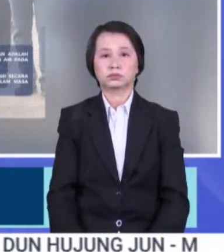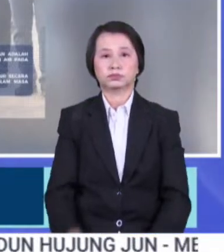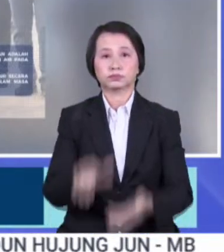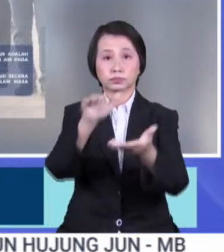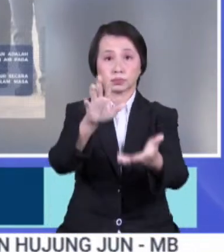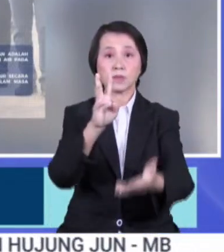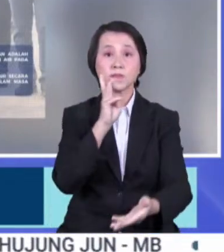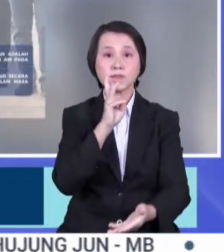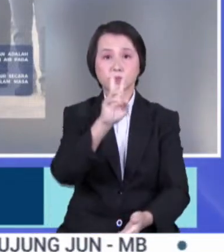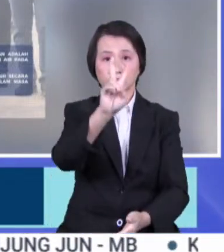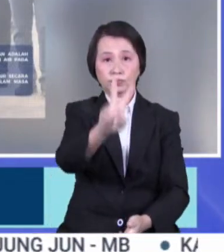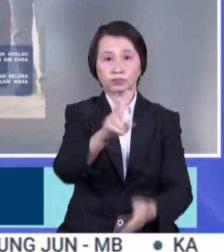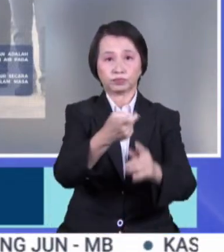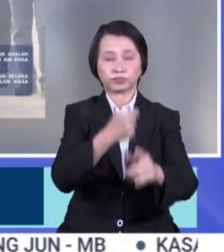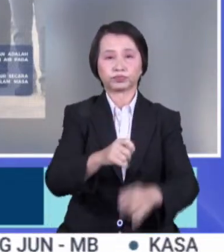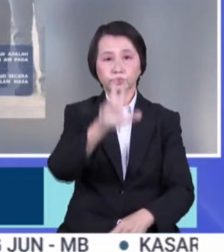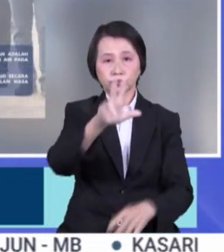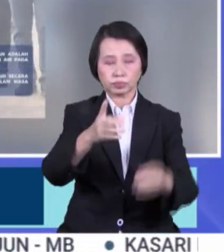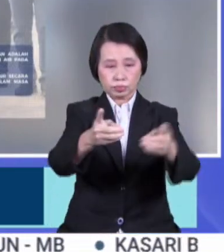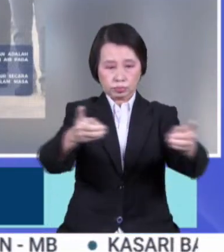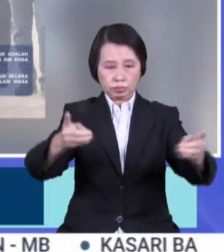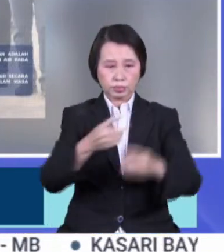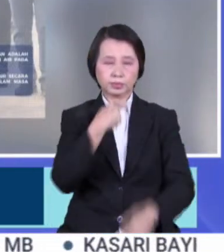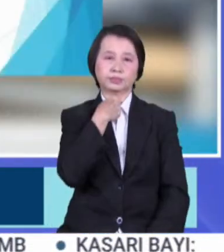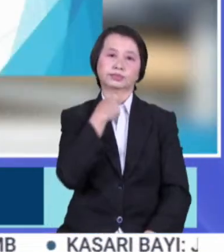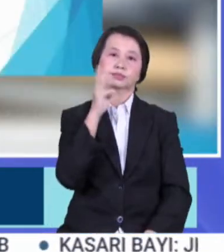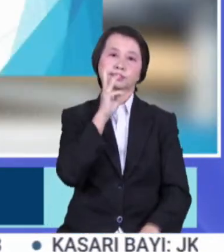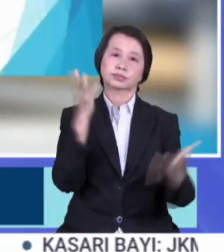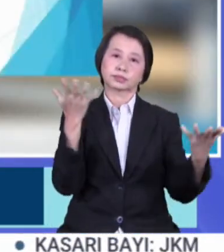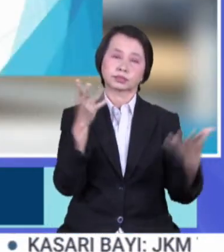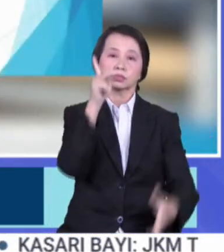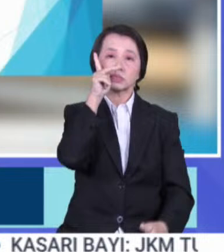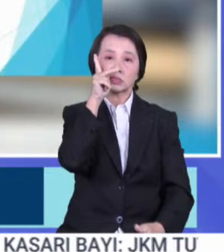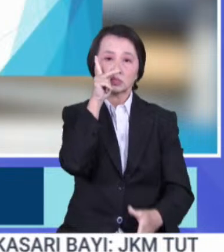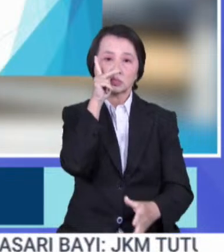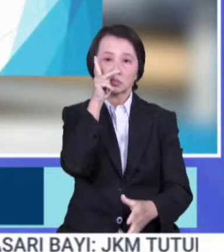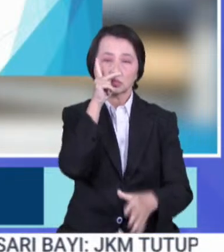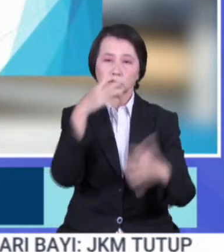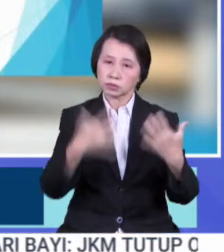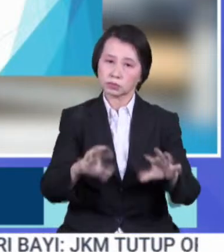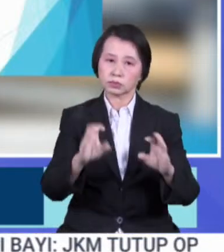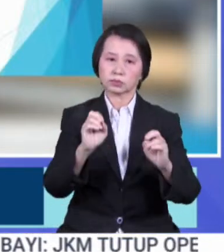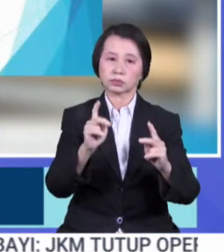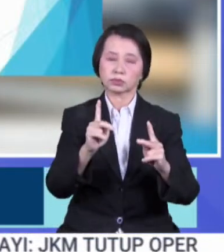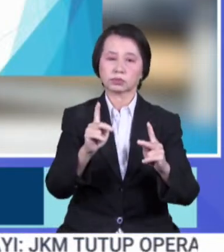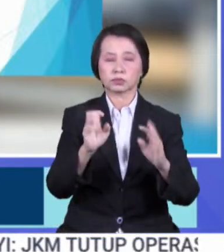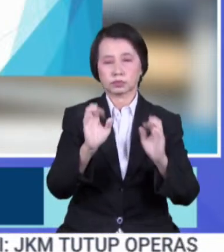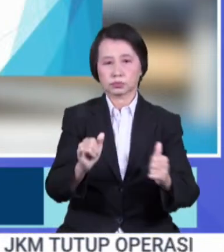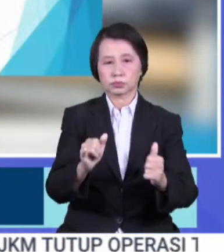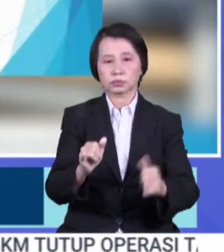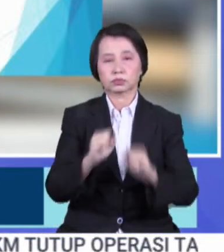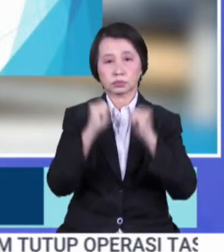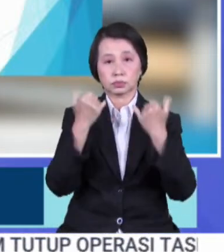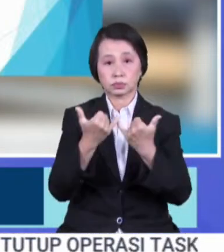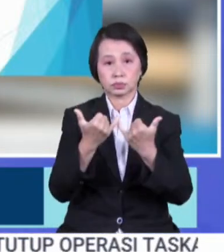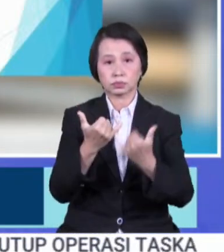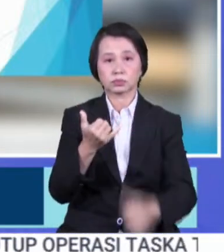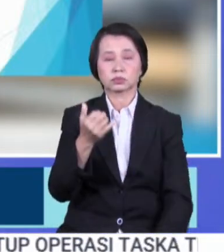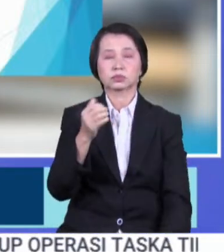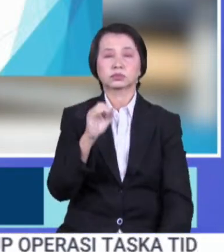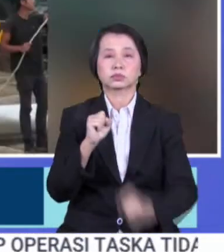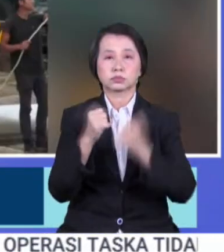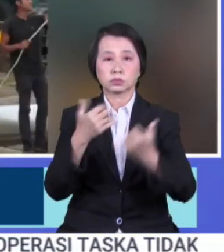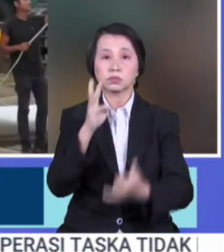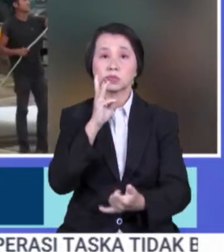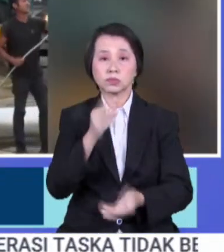Bekalan air di 2 daripada 3 daerah yang terjejas di Kedah semakin pulih. Syarikat Air Darul Aman Sdn Bhd